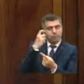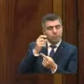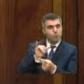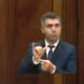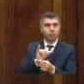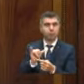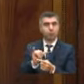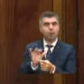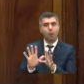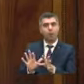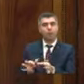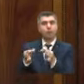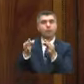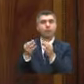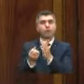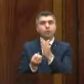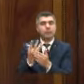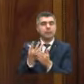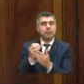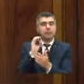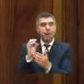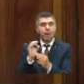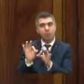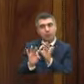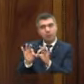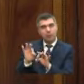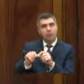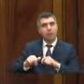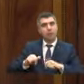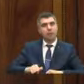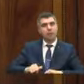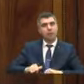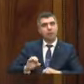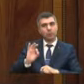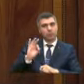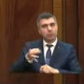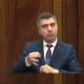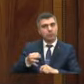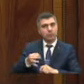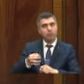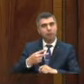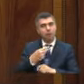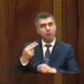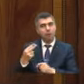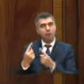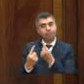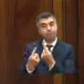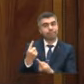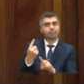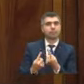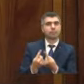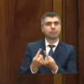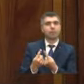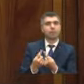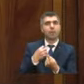حدود مسؤولياتهم السياسية كمدبرين حكوميين لقطاعات اقتصادية واجتماعية وسياسية هامة، وبتنا